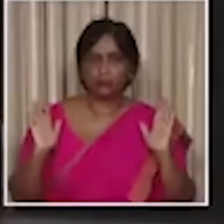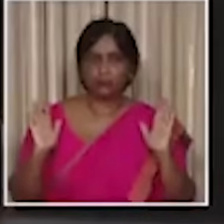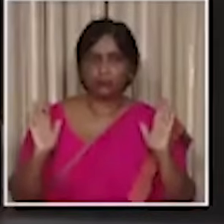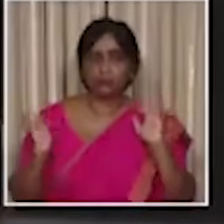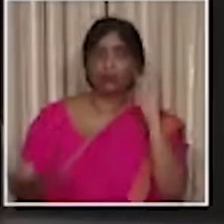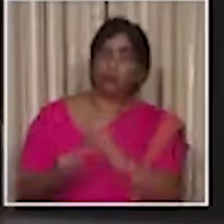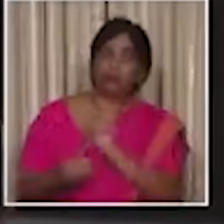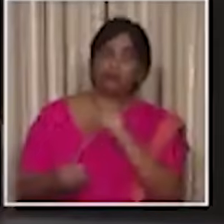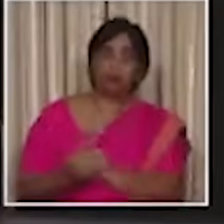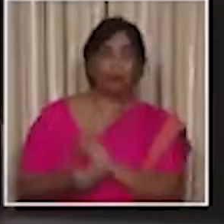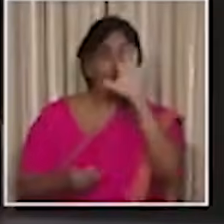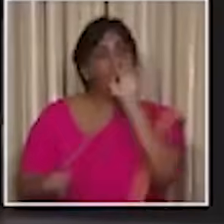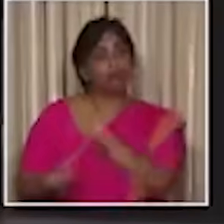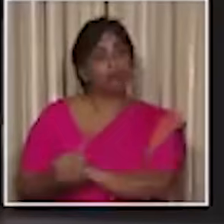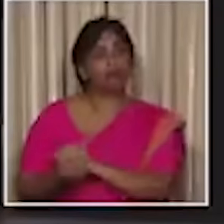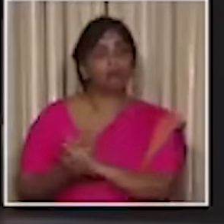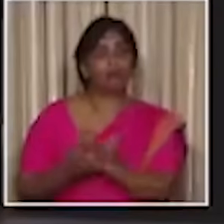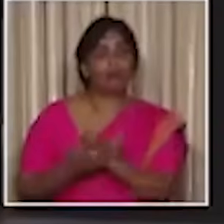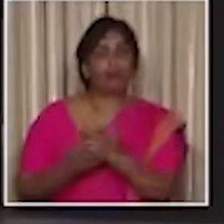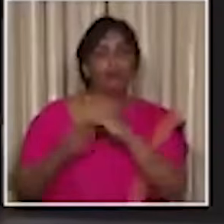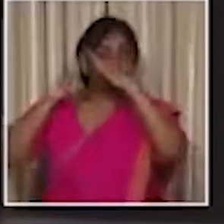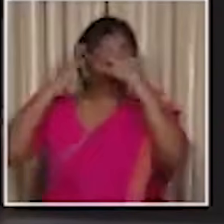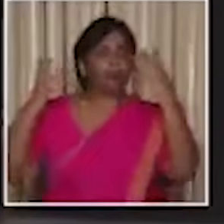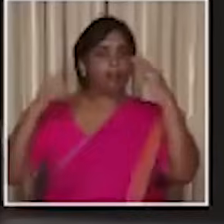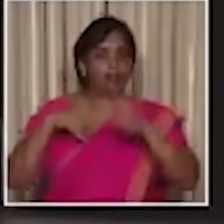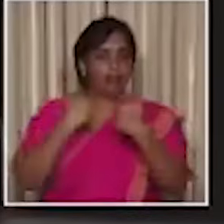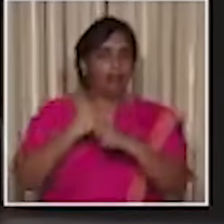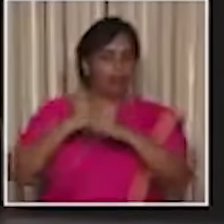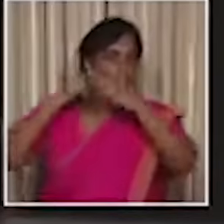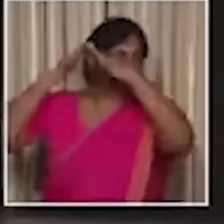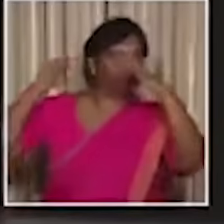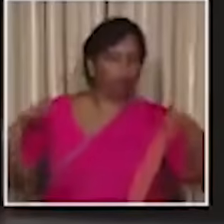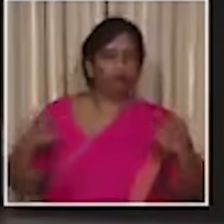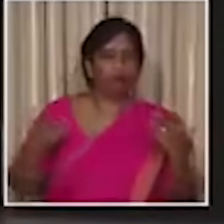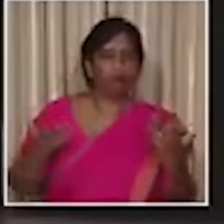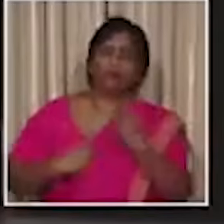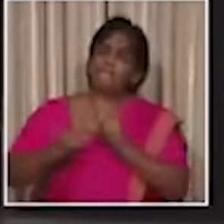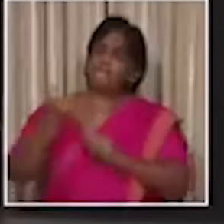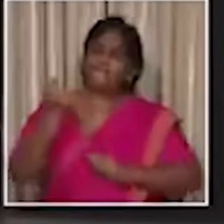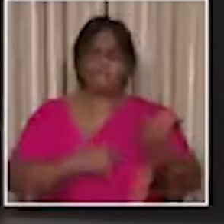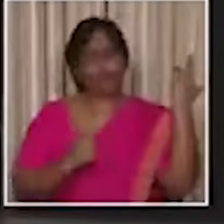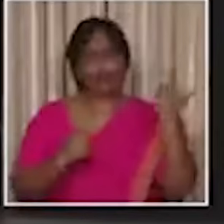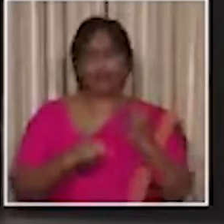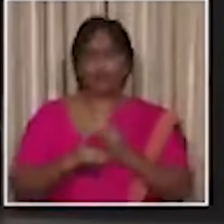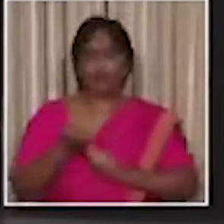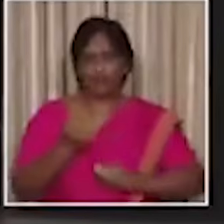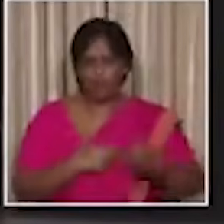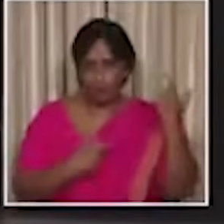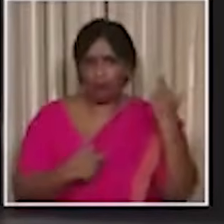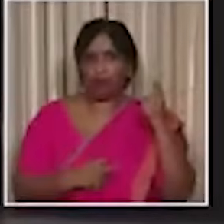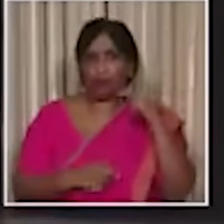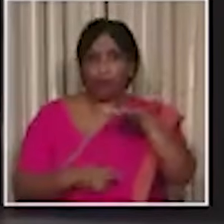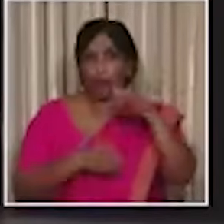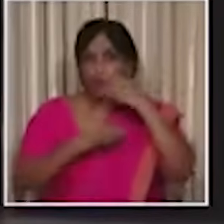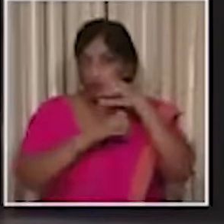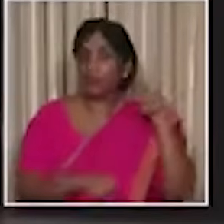කරගෙන 5000වල් සෙඩ් නෑ එක තෙමෙනවා. දැන් සෙඩ් එකක් ගහගන්න ඕන තව. ඉතින් අපි බඩු වික්කා. බඩු විකුණනකොට ඒක දැනගන්න ඕන භූවිද්‍යා